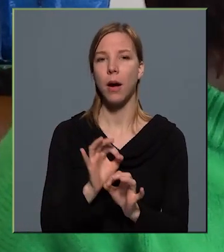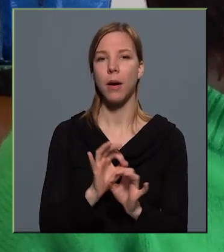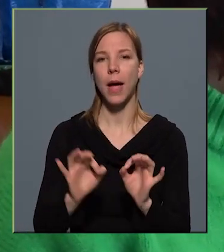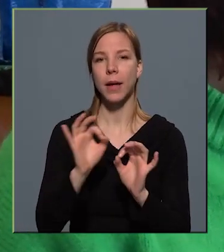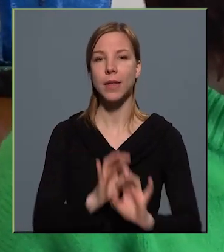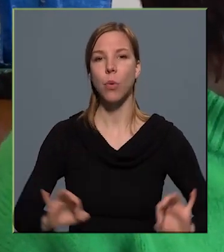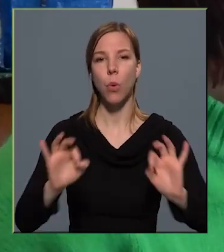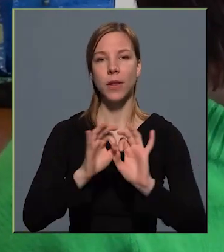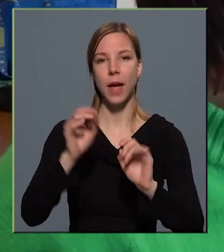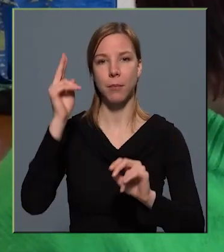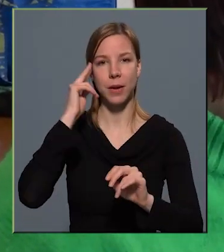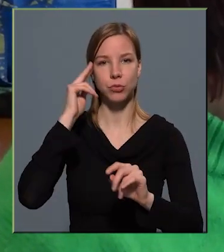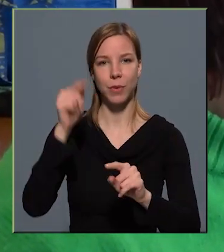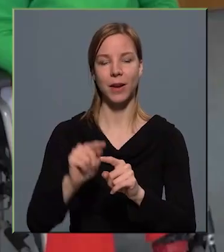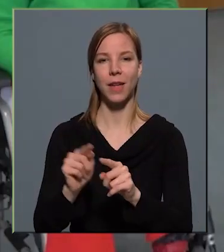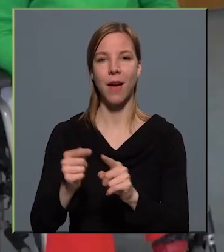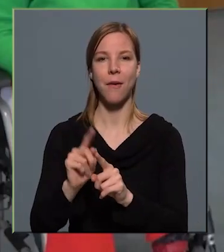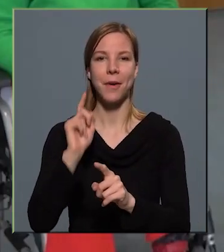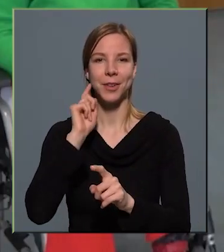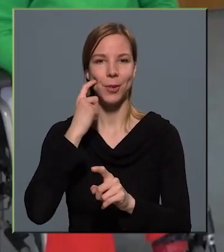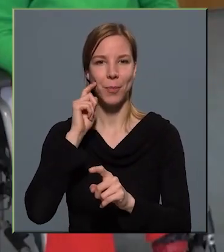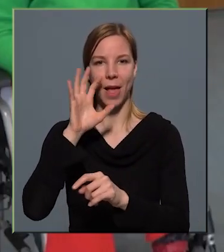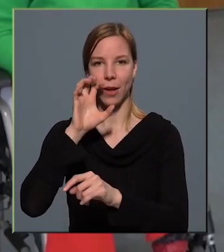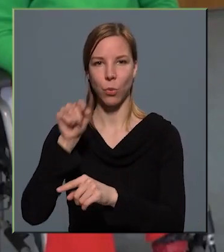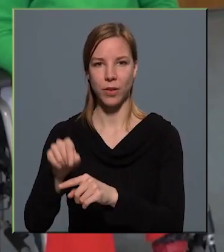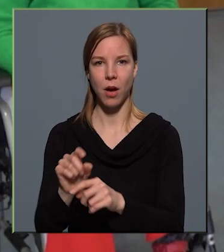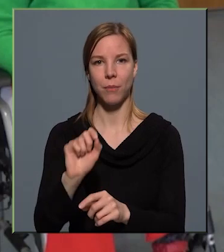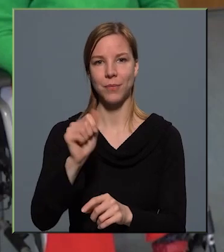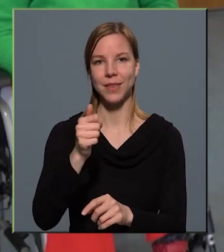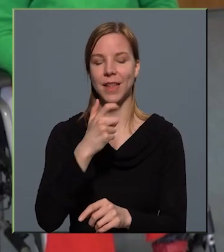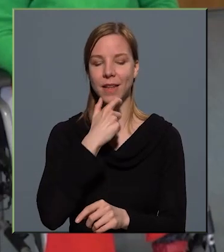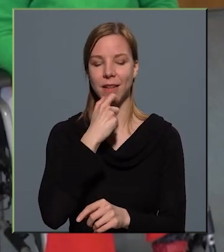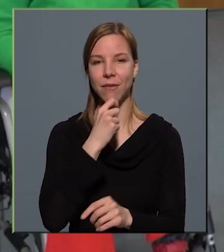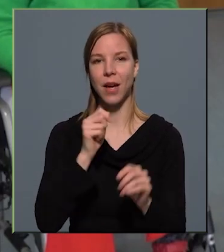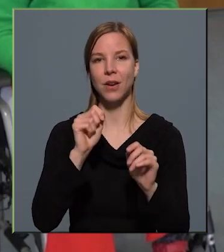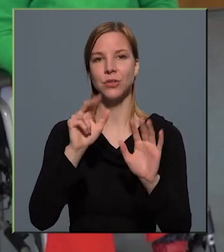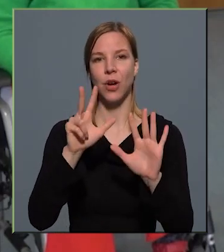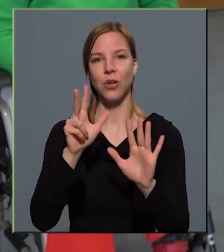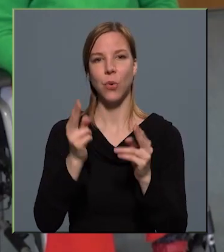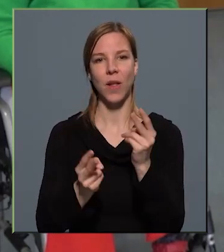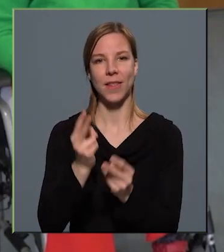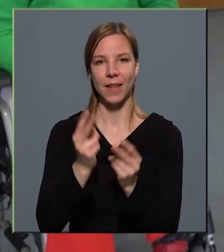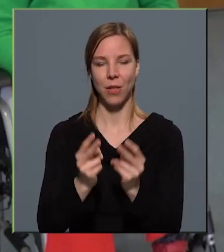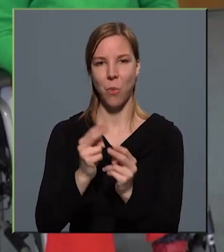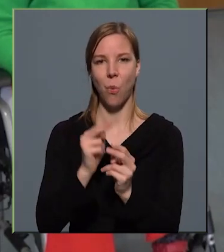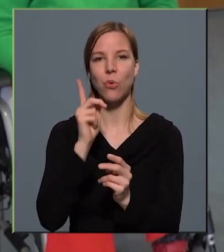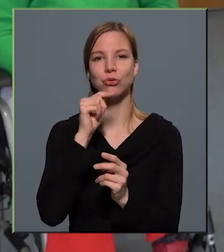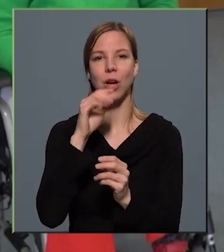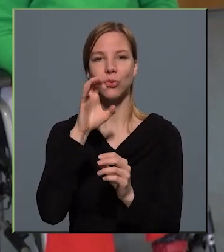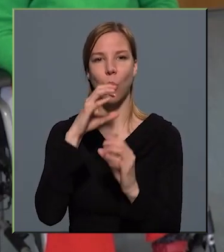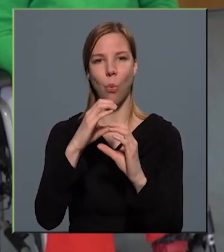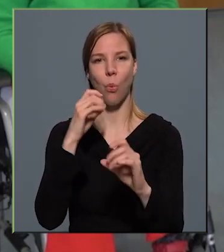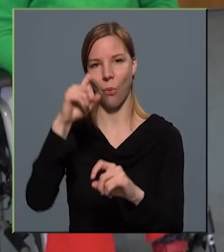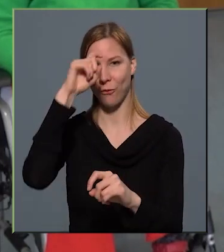Smiley nevezetű apró kutyát is. Ő egy 11 éves, 8 kilós tacskó fiú, aki